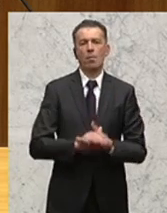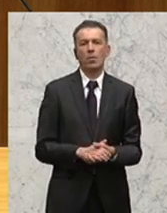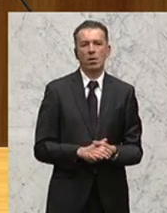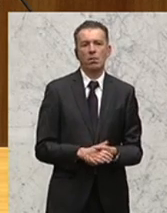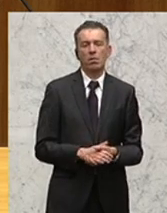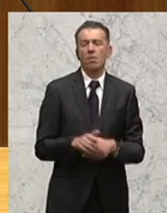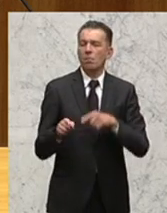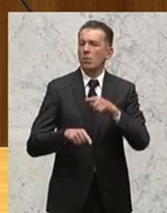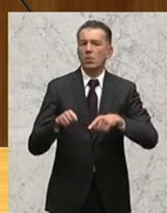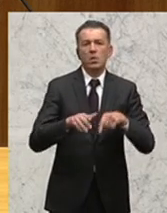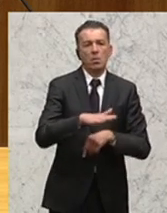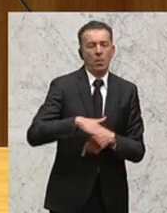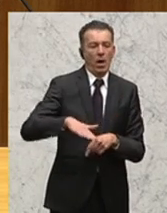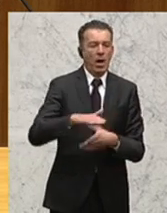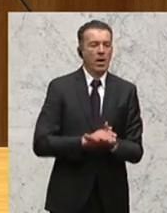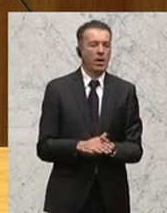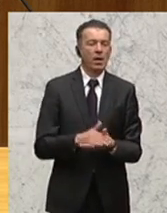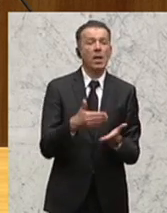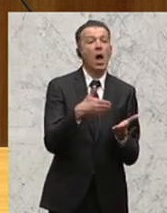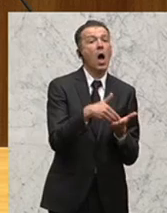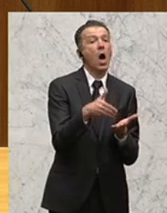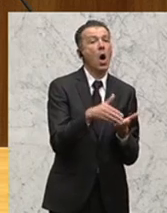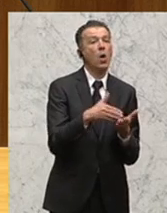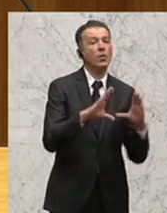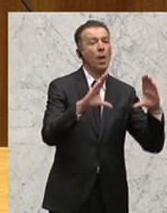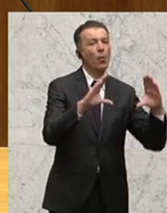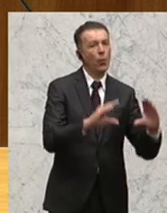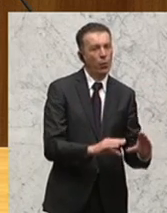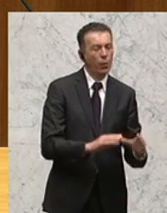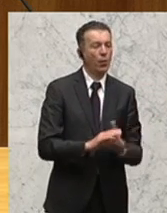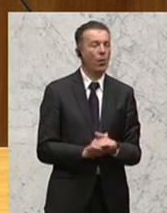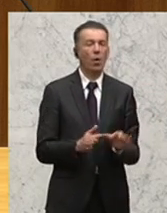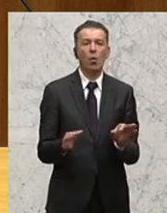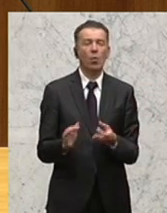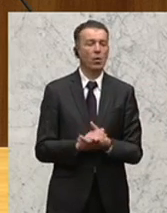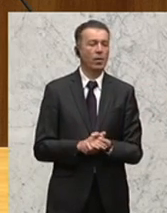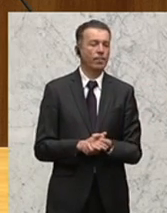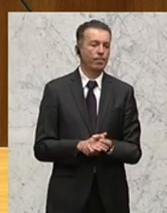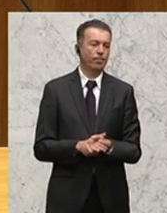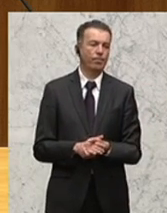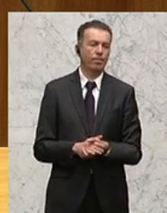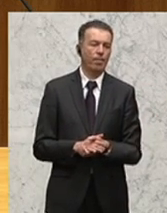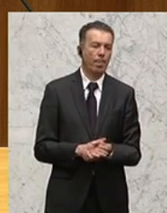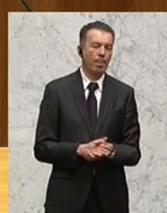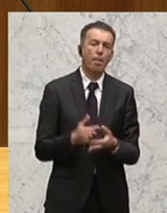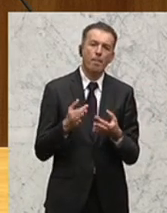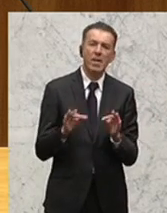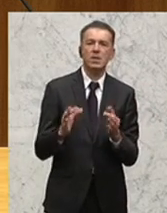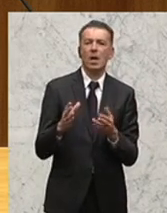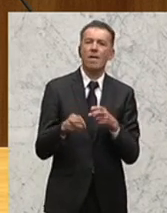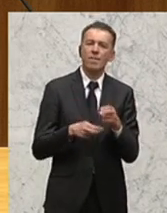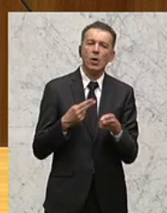in einzelnen Bereichen die Ausgaben zu senken, beziehungsweise eine effizientere und